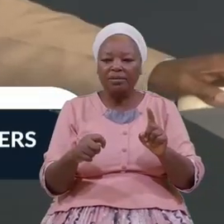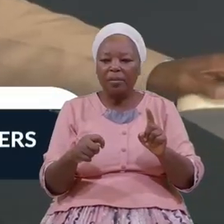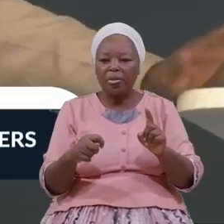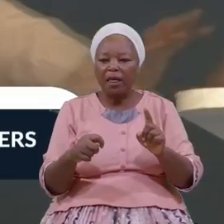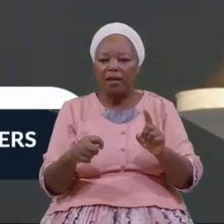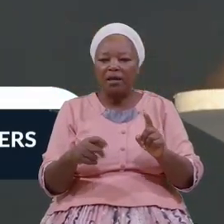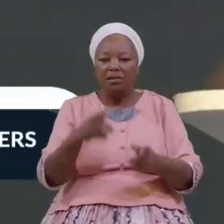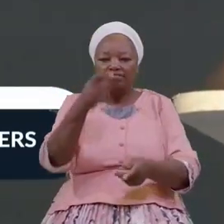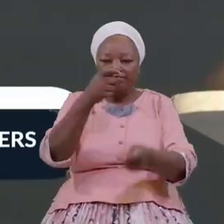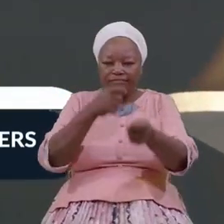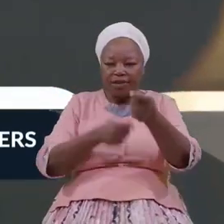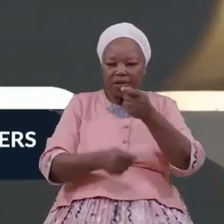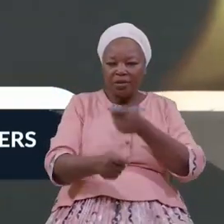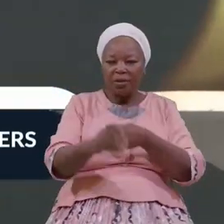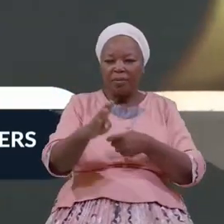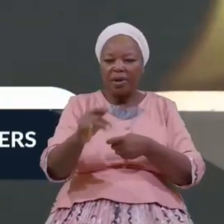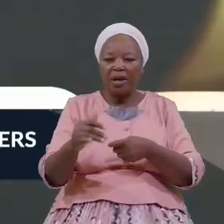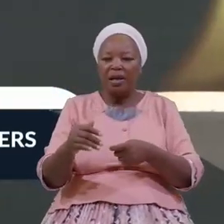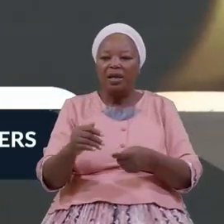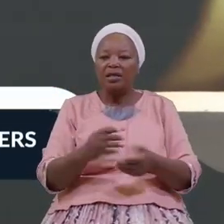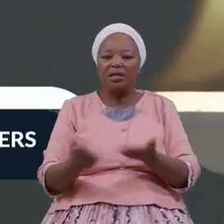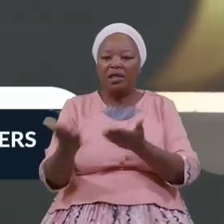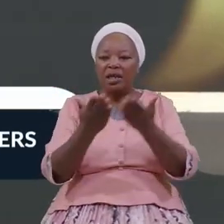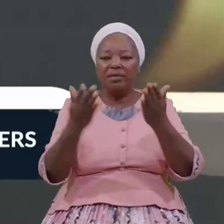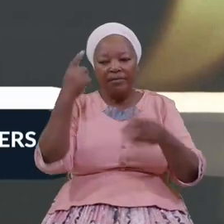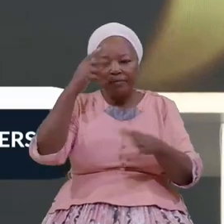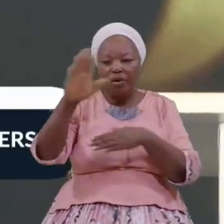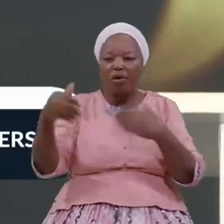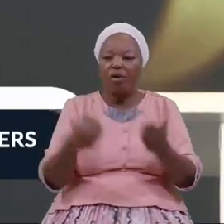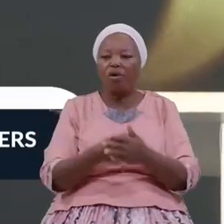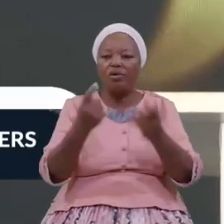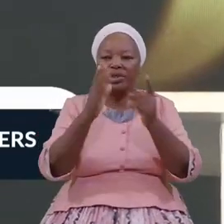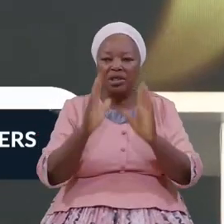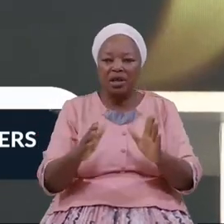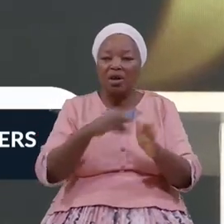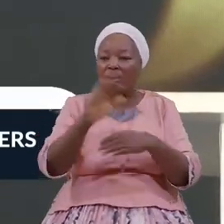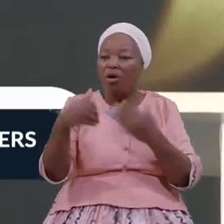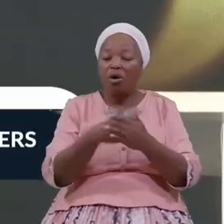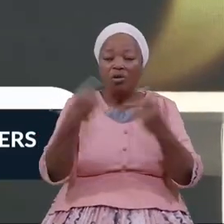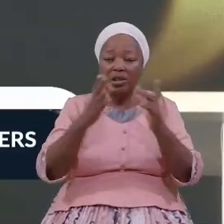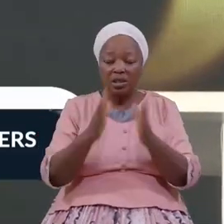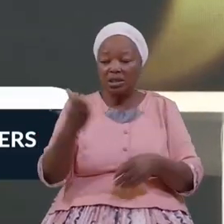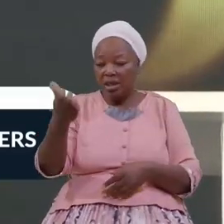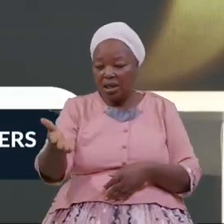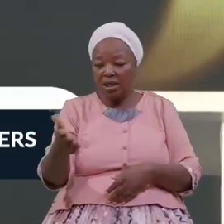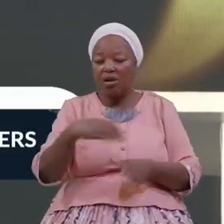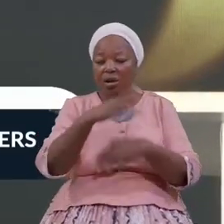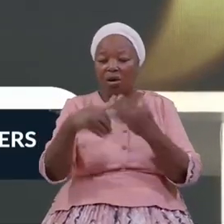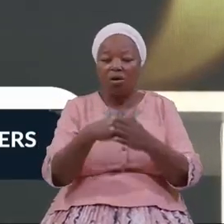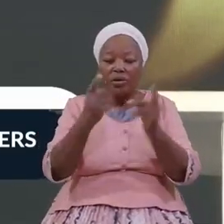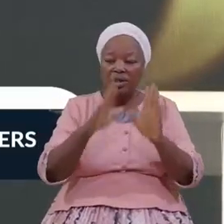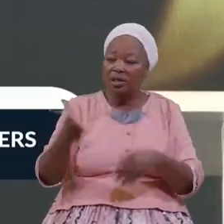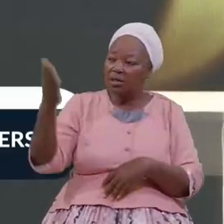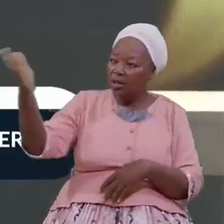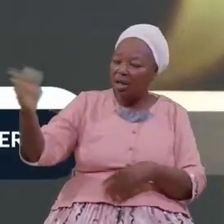numéro 3 ici. Il y a la rançon, pas le sacrifice pour tous les pécheurs. Les pécheurs ici, les pécheurs